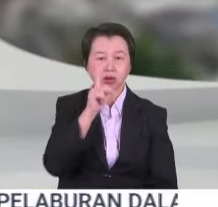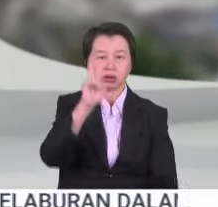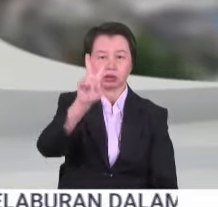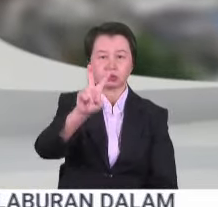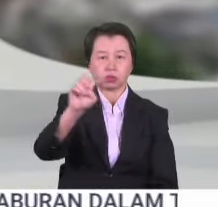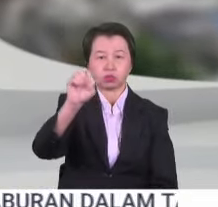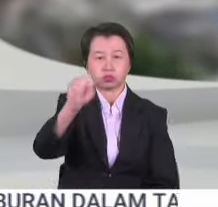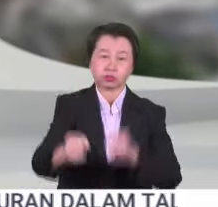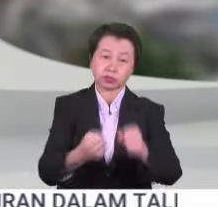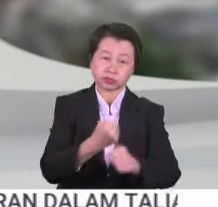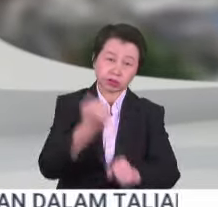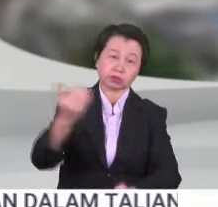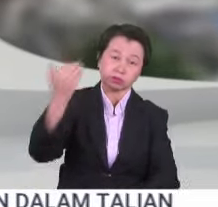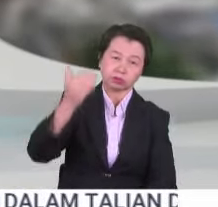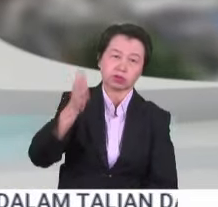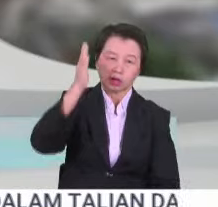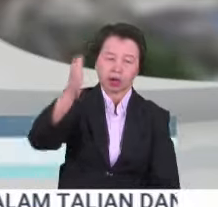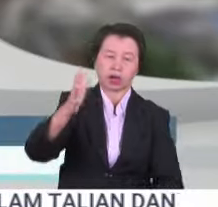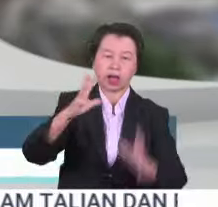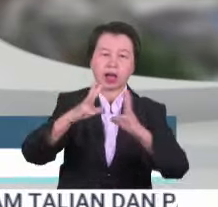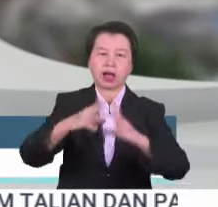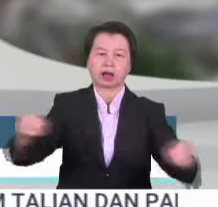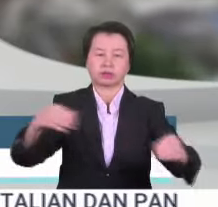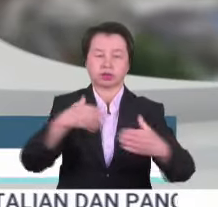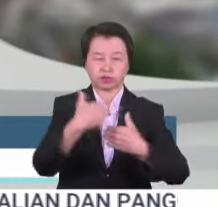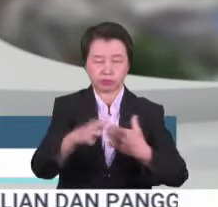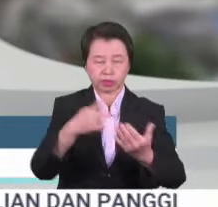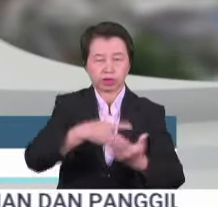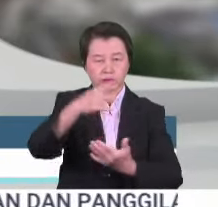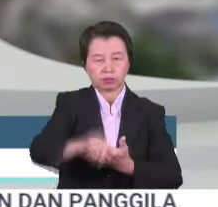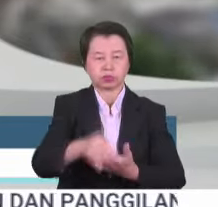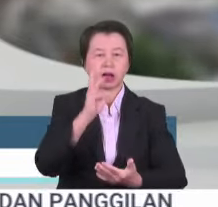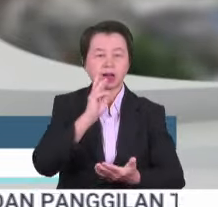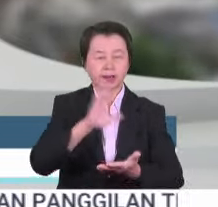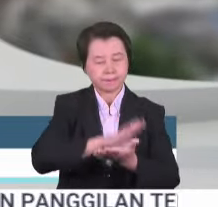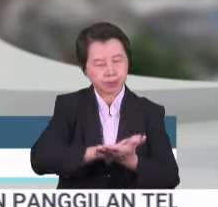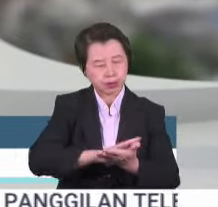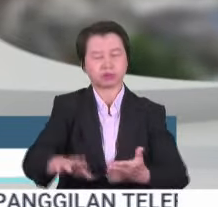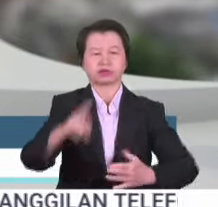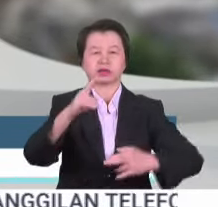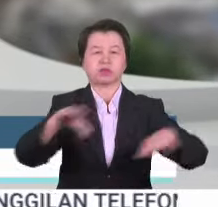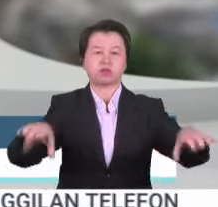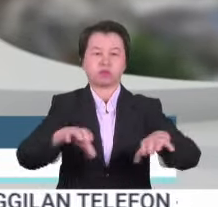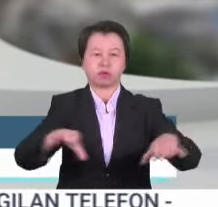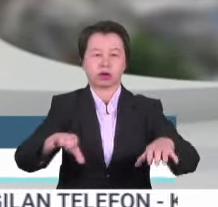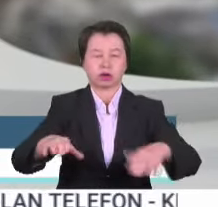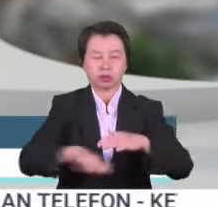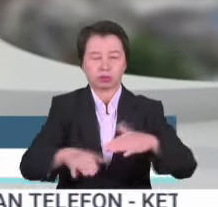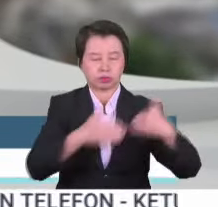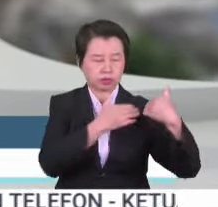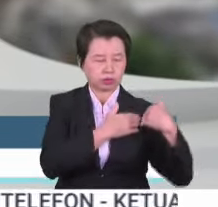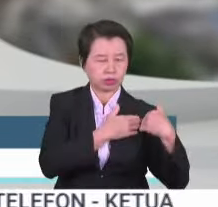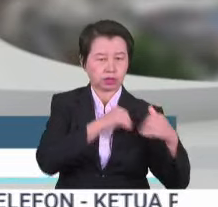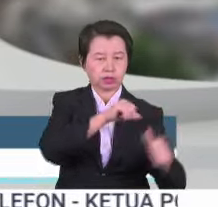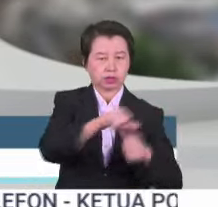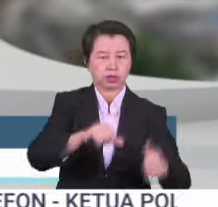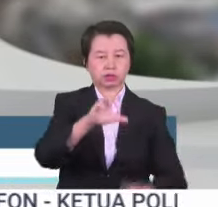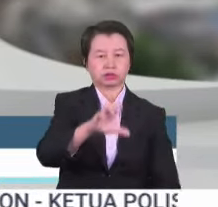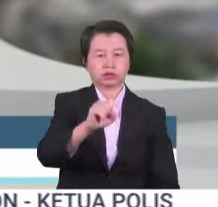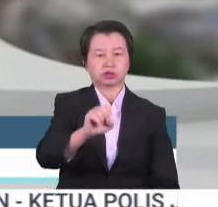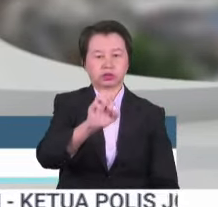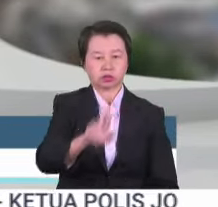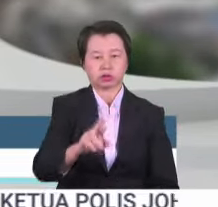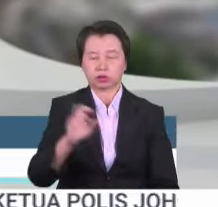20 tahun lalu dijangka berakhir selepas projek bekalan air bersih siap dibina projek di bawah tanggungjawab sosial korporat